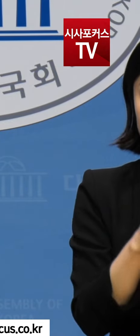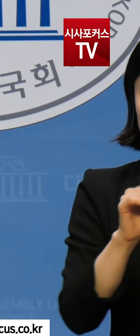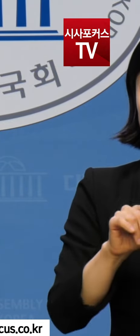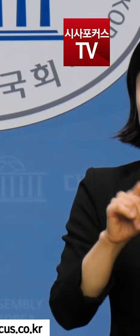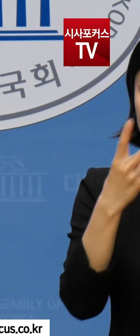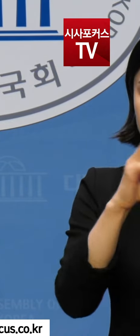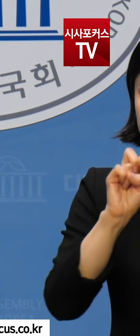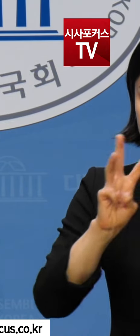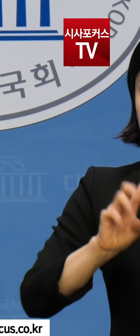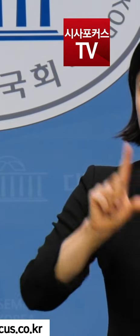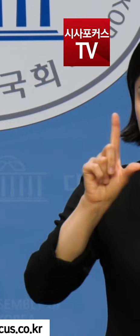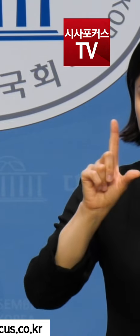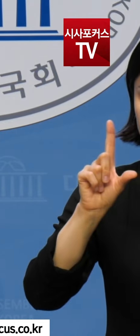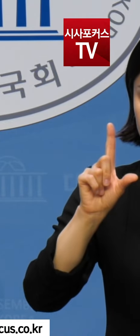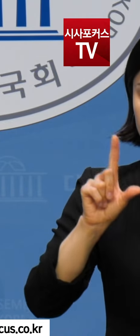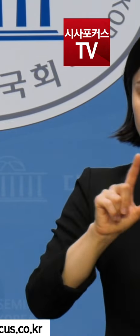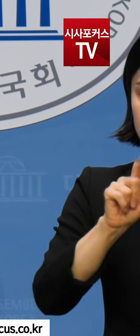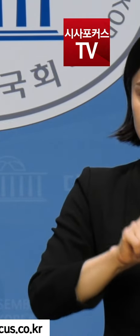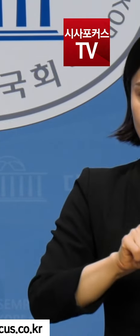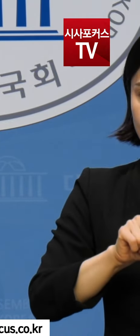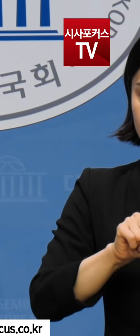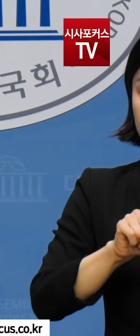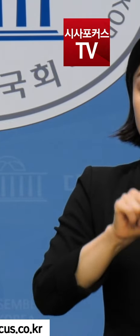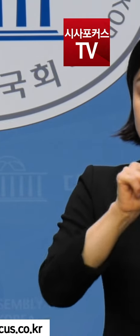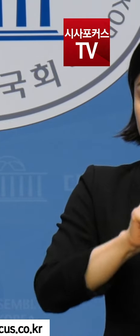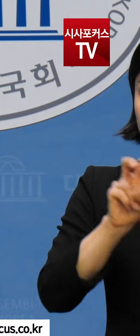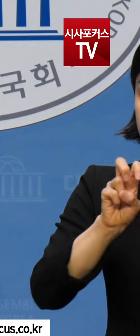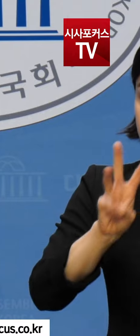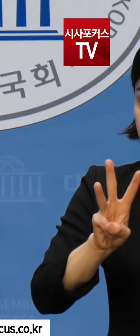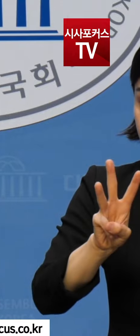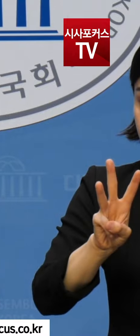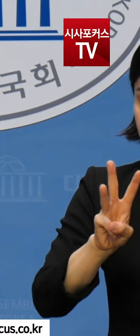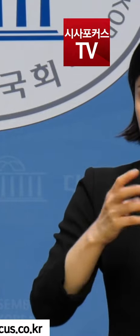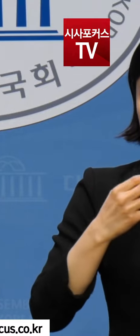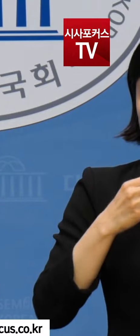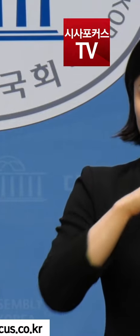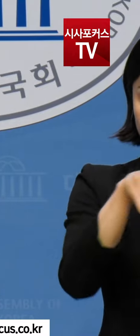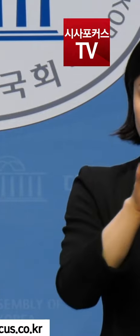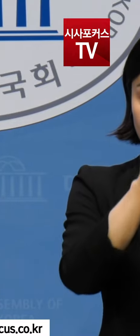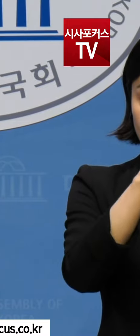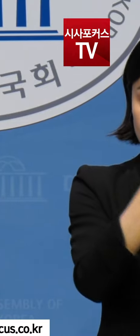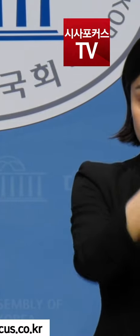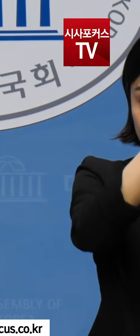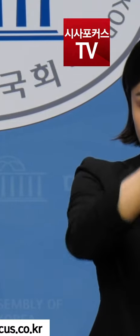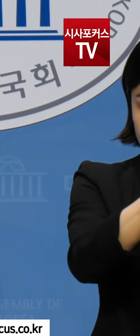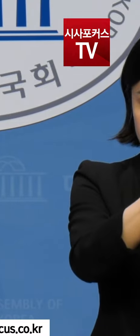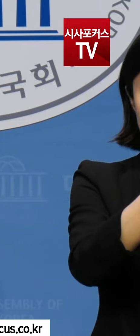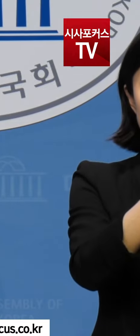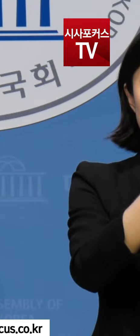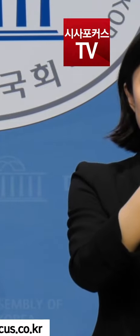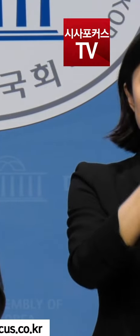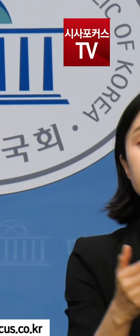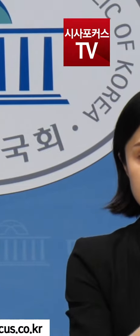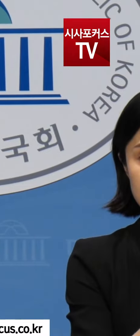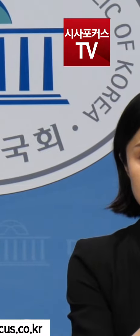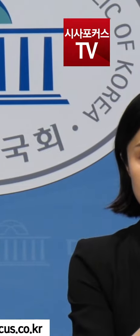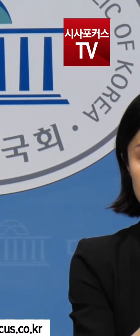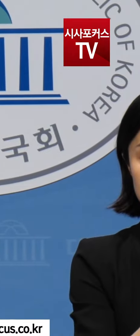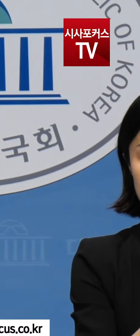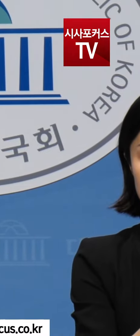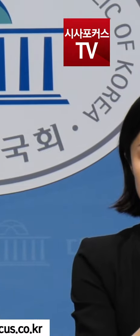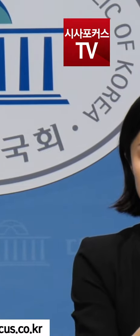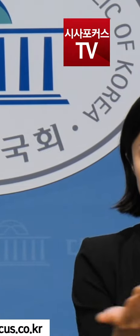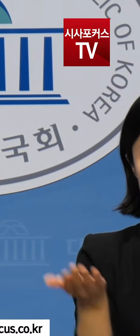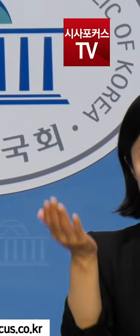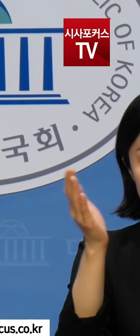23일 국정감사에서 일회용품 보증금제 포기한 바 없다라며 제도 시행을 확인했다.